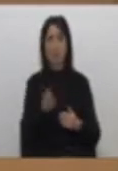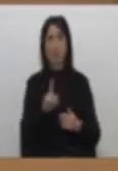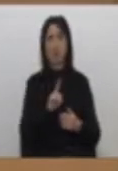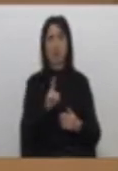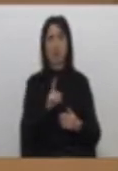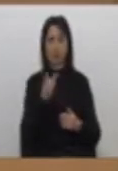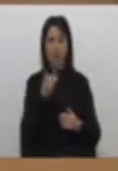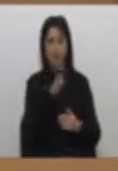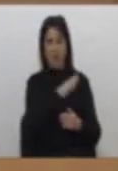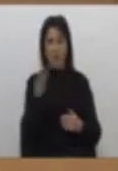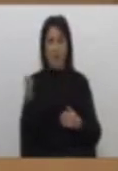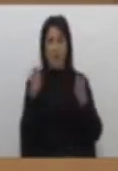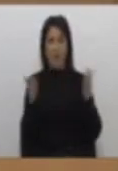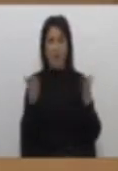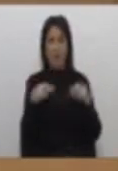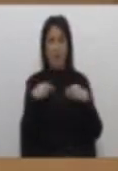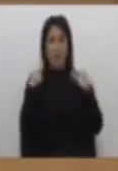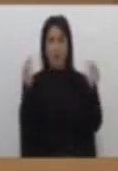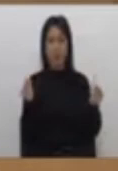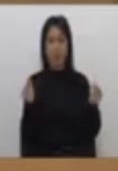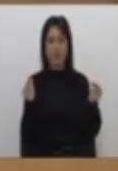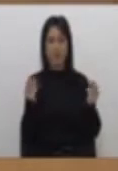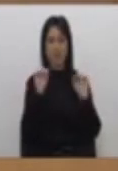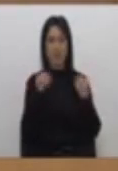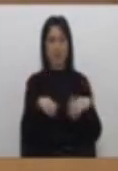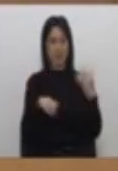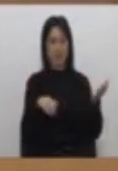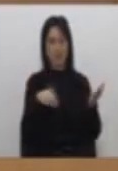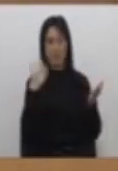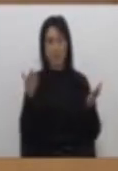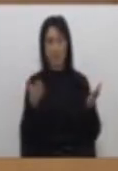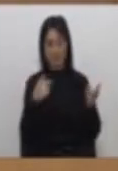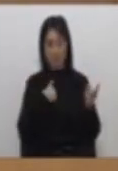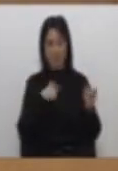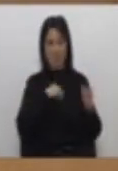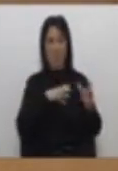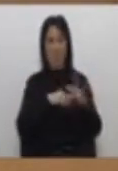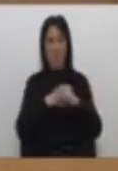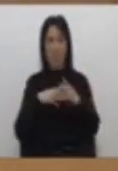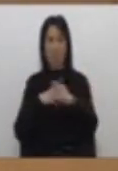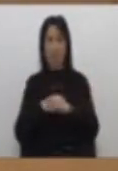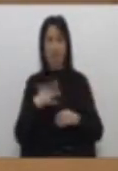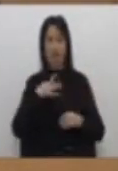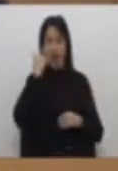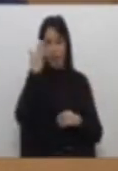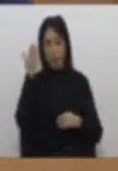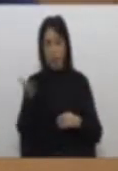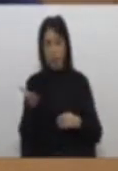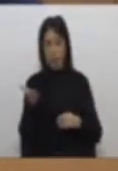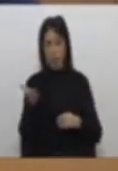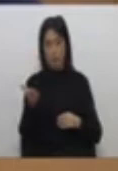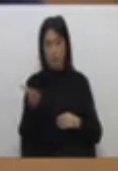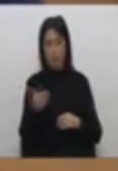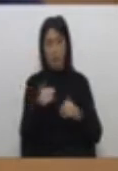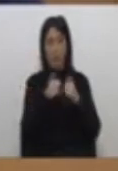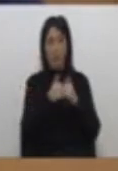ორივე მხარეს მოგცეთ რაღაცნაირი შესაძლებლობა ჩვენთან თანამშრომლობის, როგორც ქართულოცნებას, ასე აგენ მეგობრებს